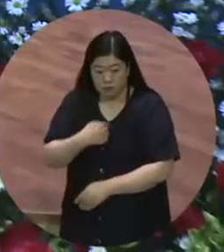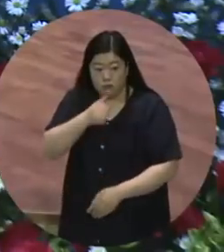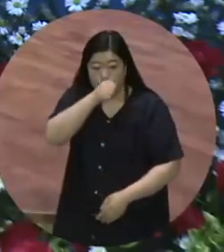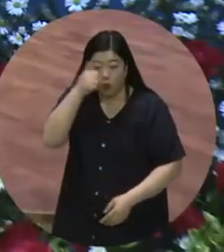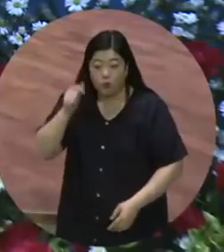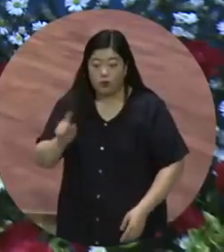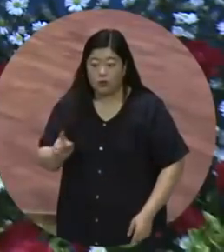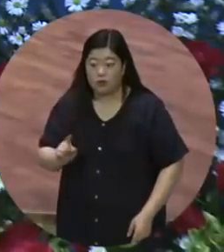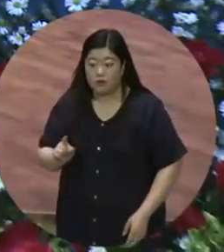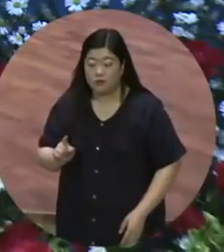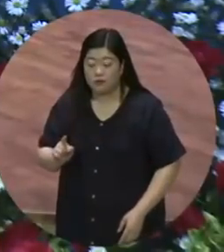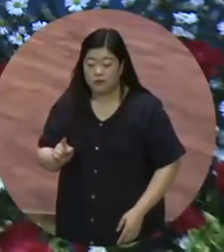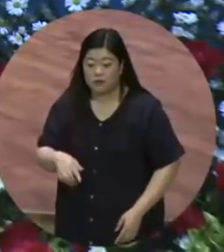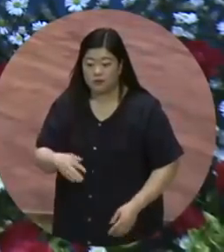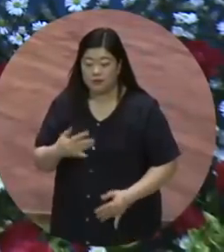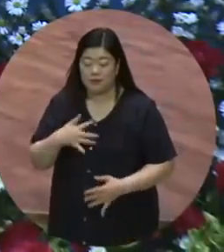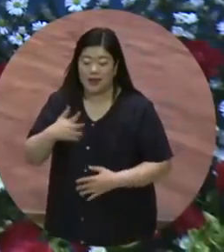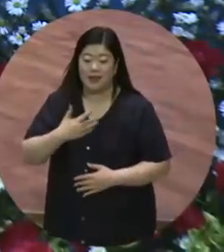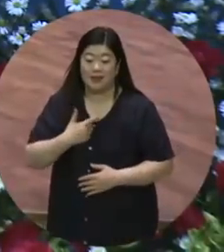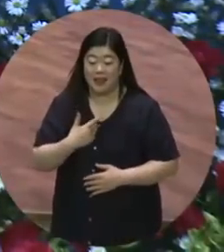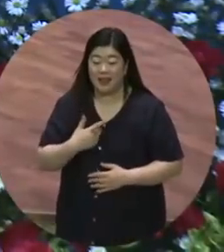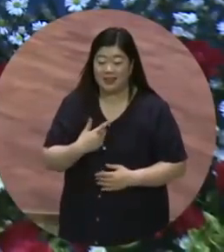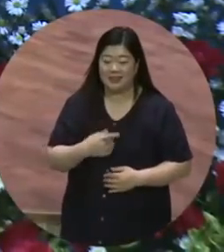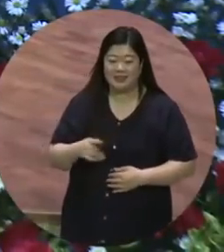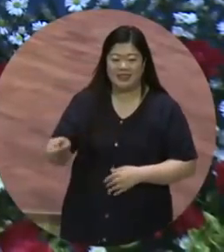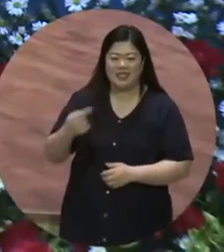참석 명단 내 다 가져오라 그랬어.